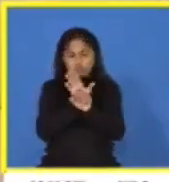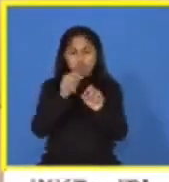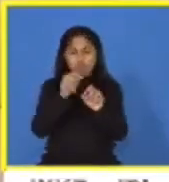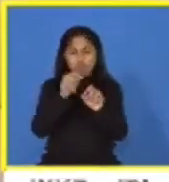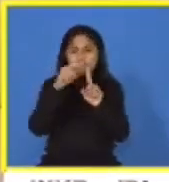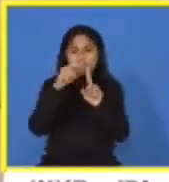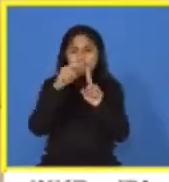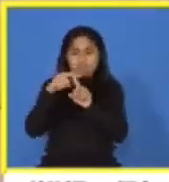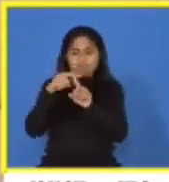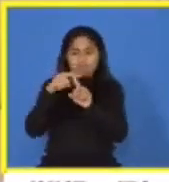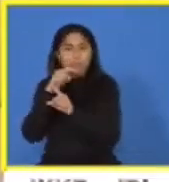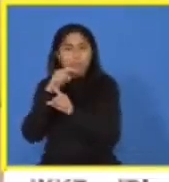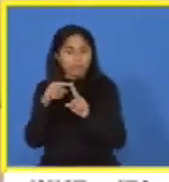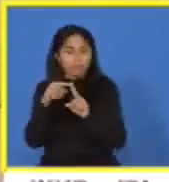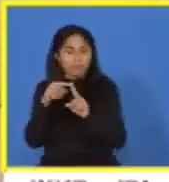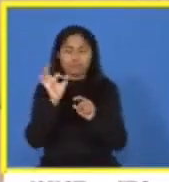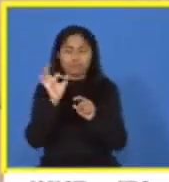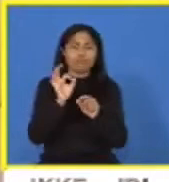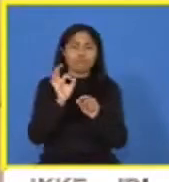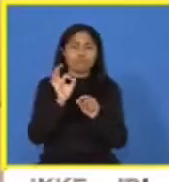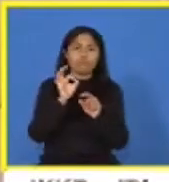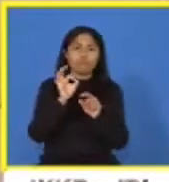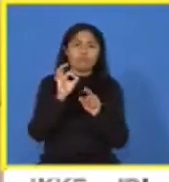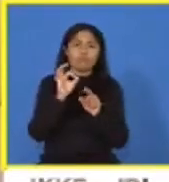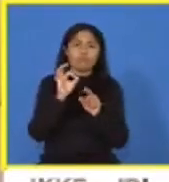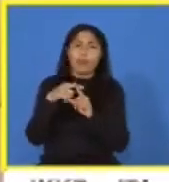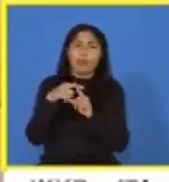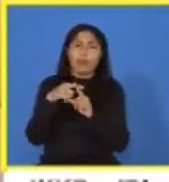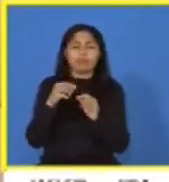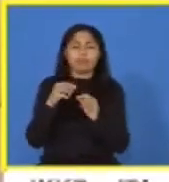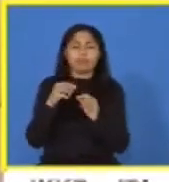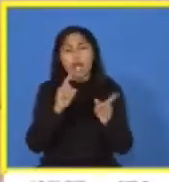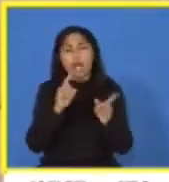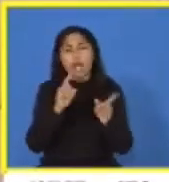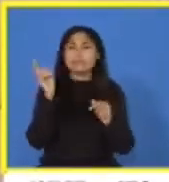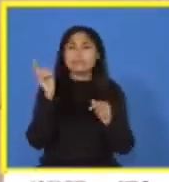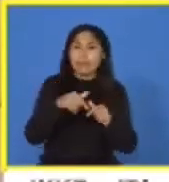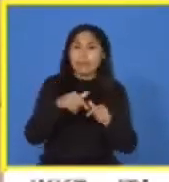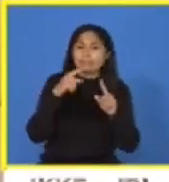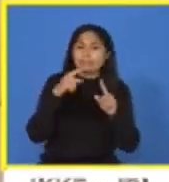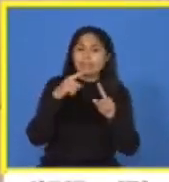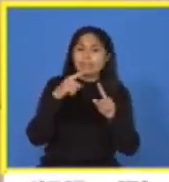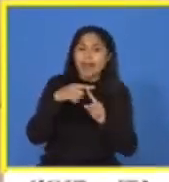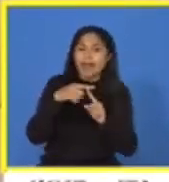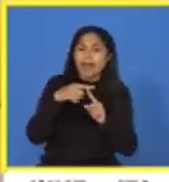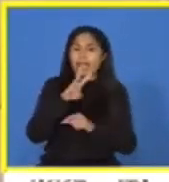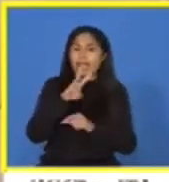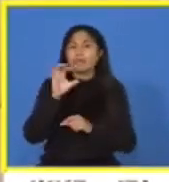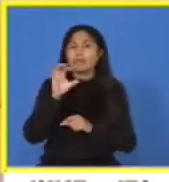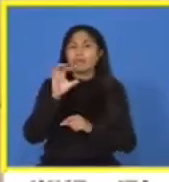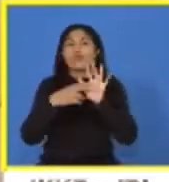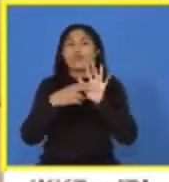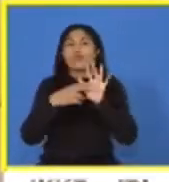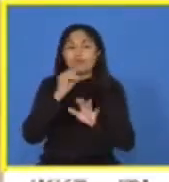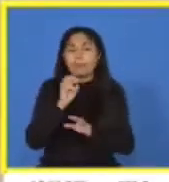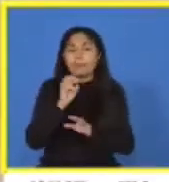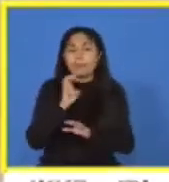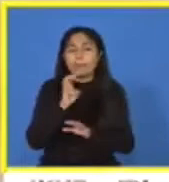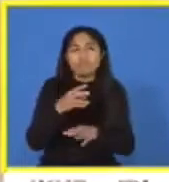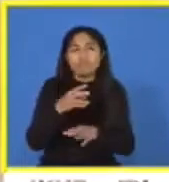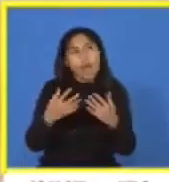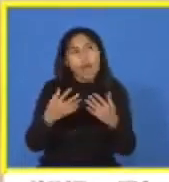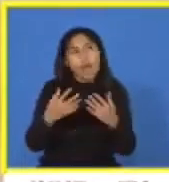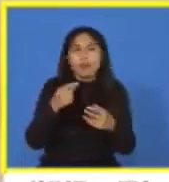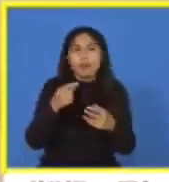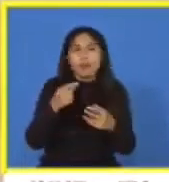tanggal 30, penambahannya 2 di Kota Kupang. Jadi itu begitu, Pak, promosi